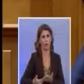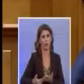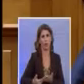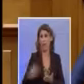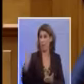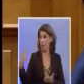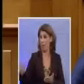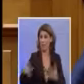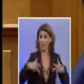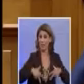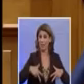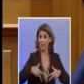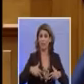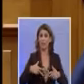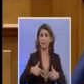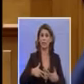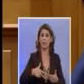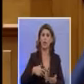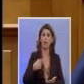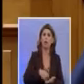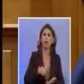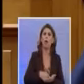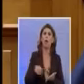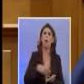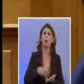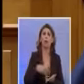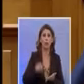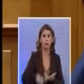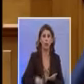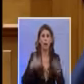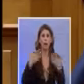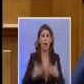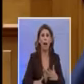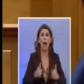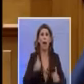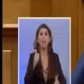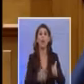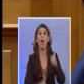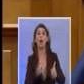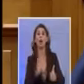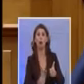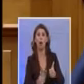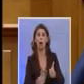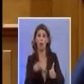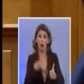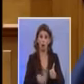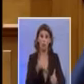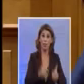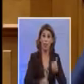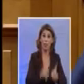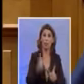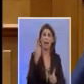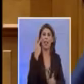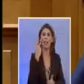σας κυβερνήσεις τέλη, έγινε ένας διαγωνισμός. Ένας διαγωνισμός που έφερε